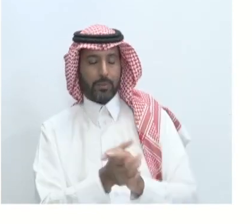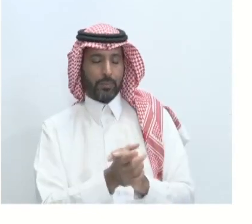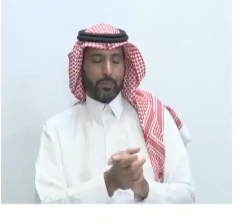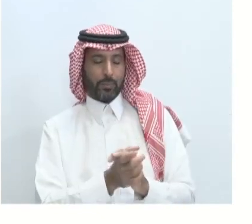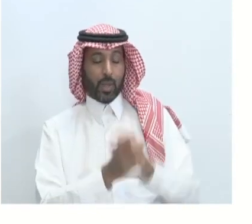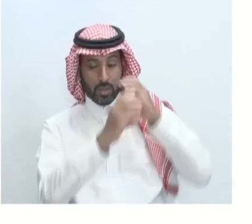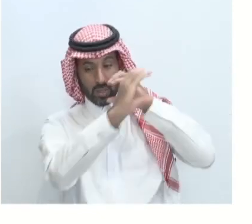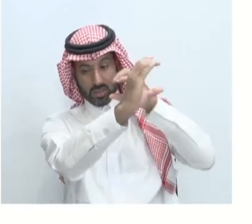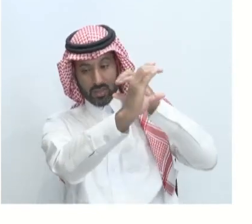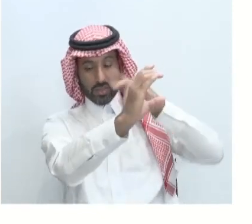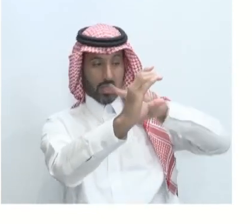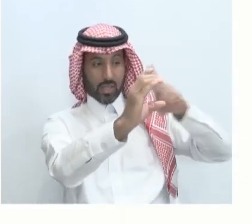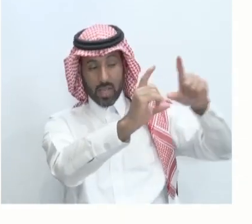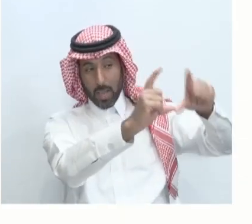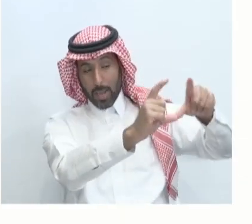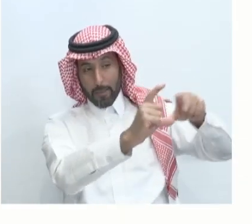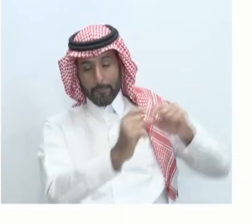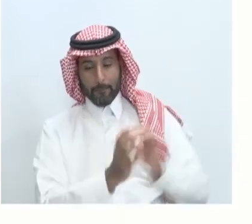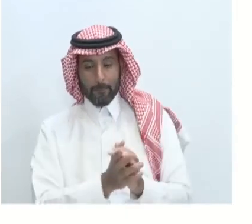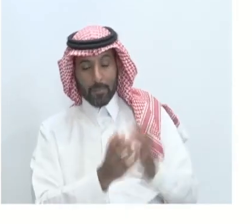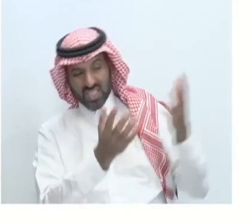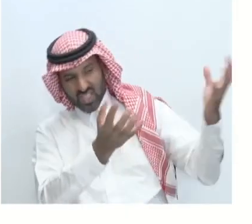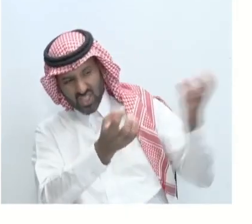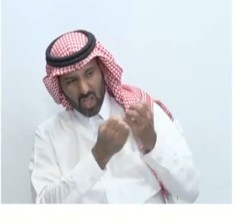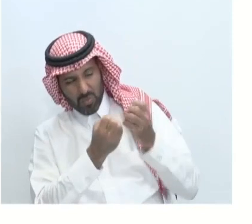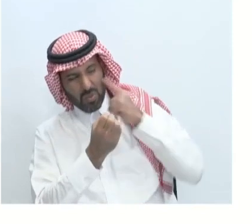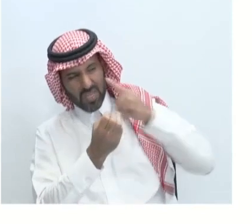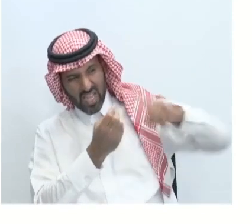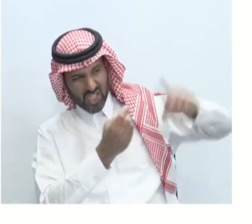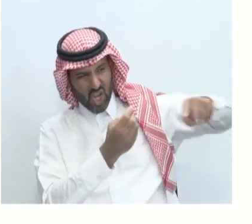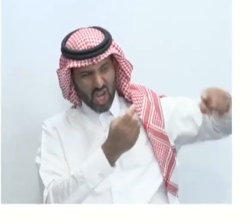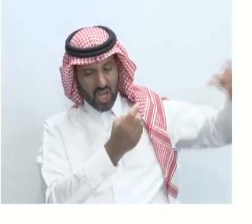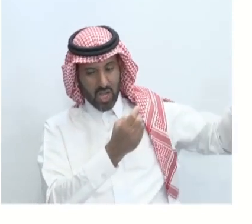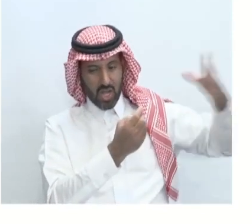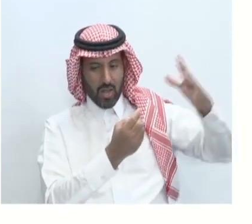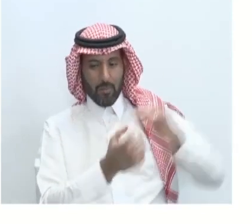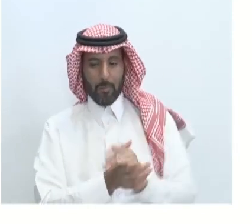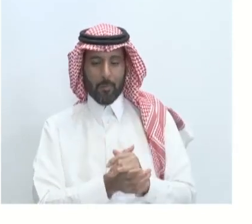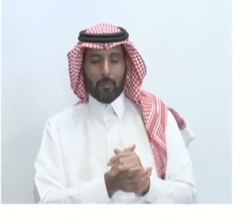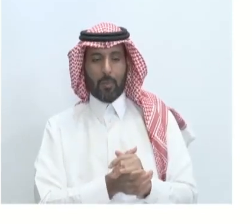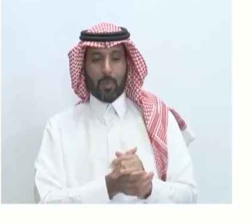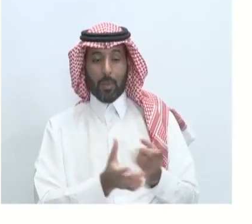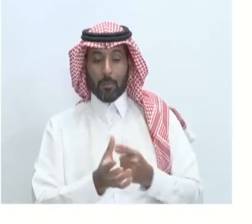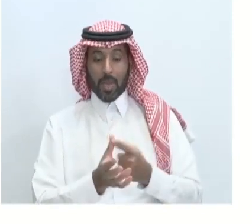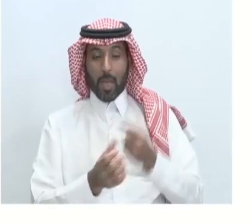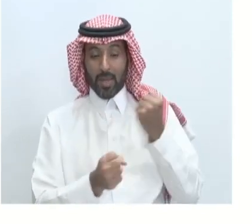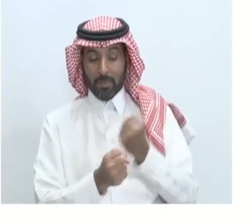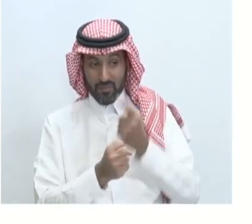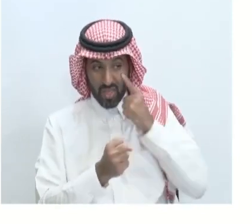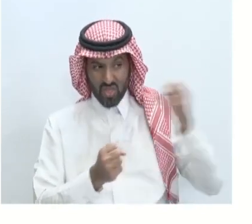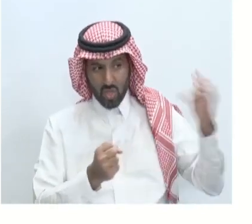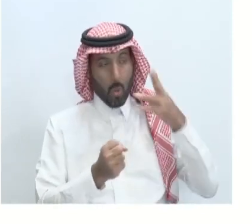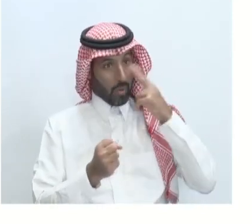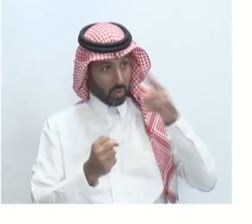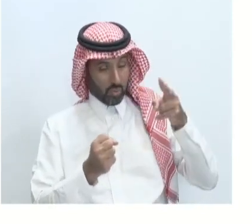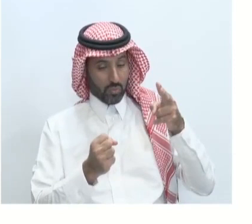الطالببه تبعا لما تستقبله من اشعه فمنها ما يعمل في الضوء